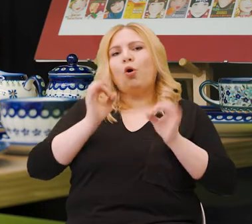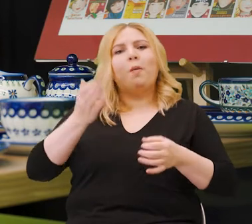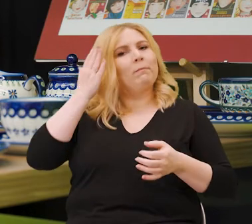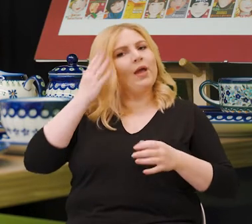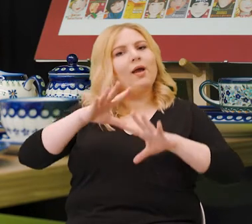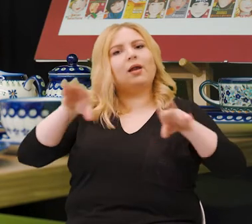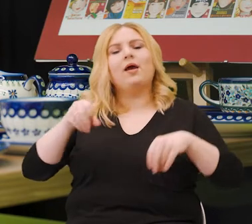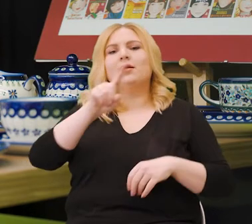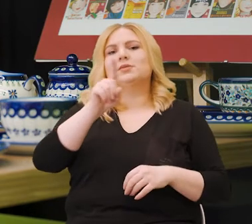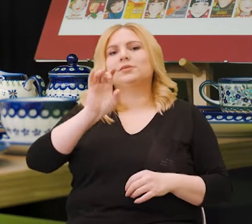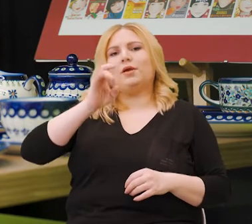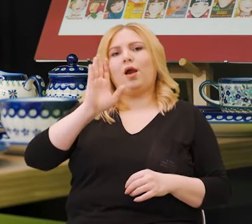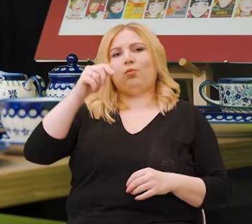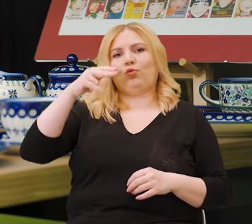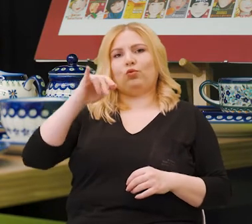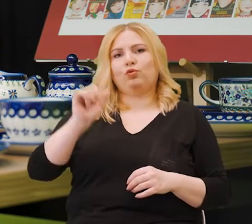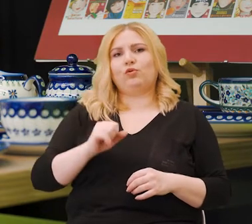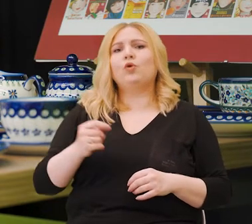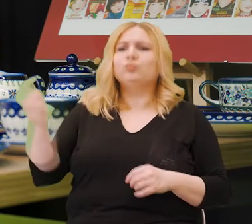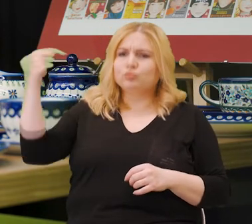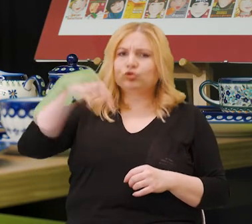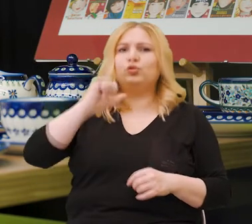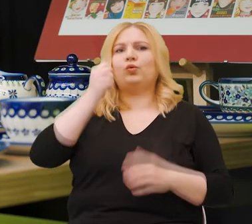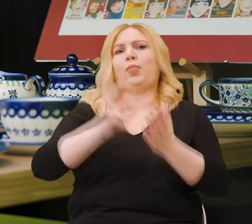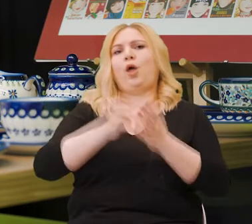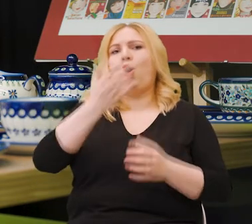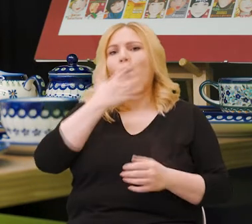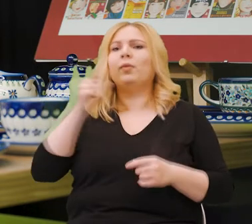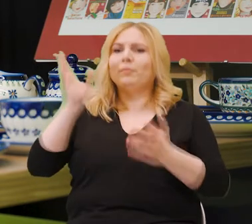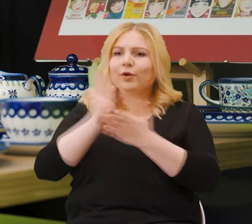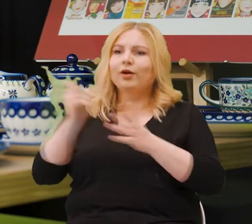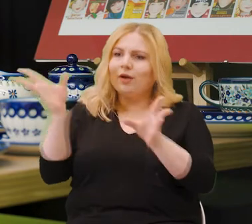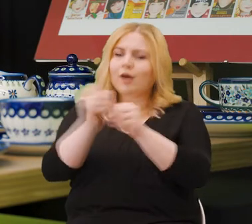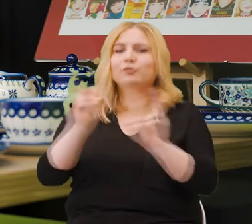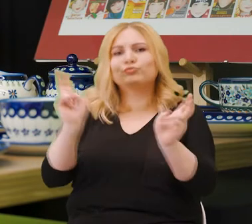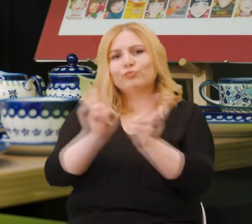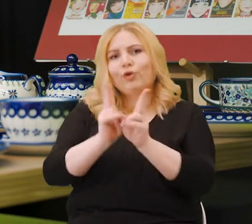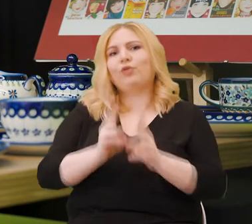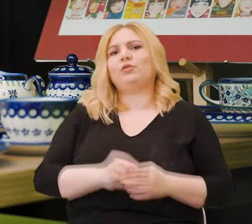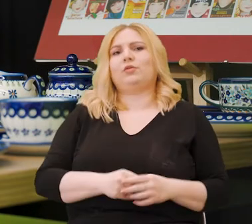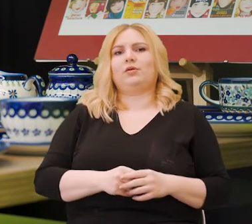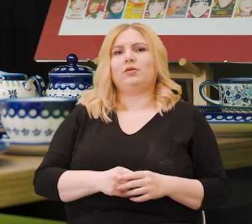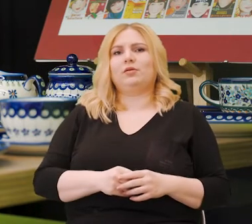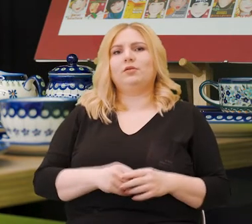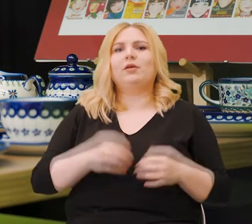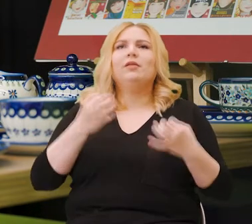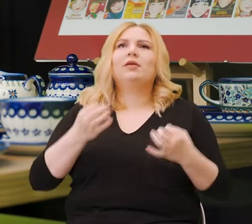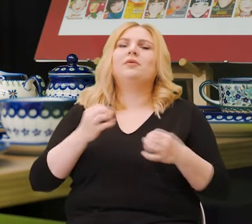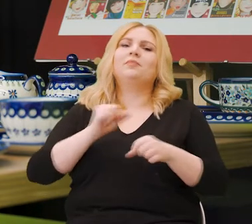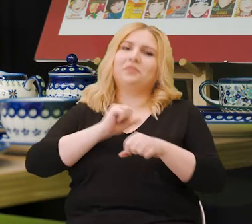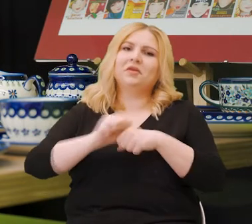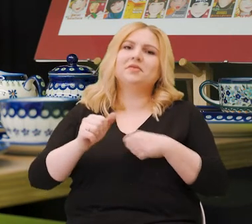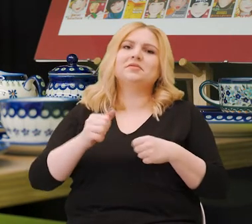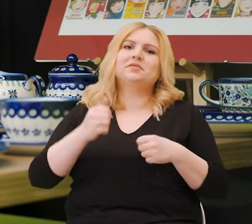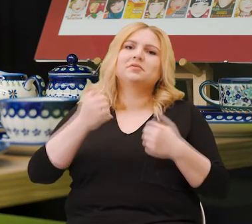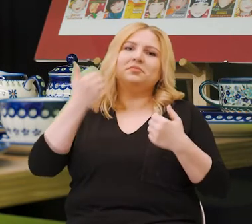Gabunią. Przyjedź jutro na obiad, nacieszysz się nią i ty. Jakoś tak słoneczniej się zrobiło,